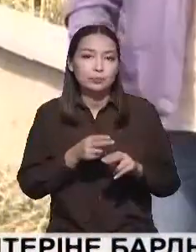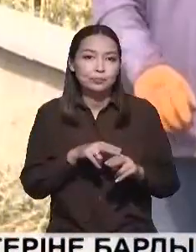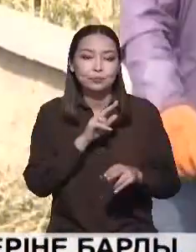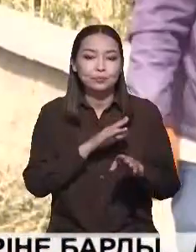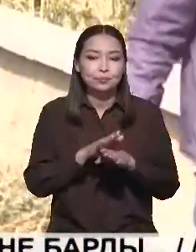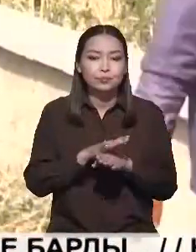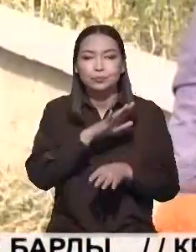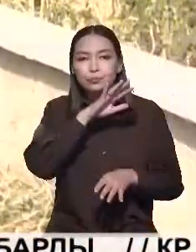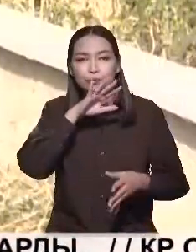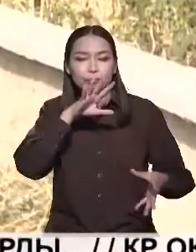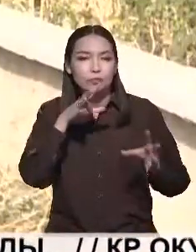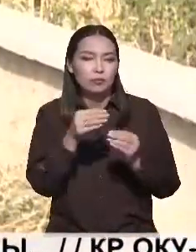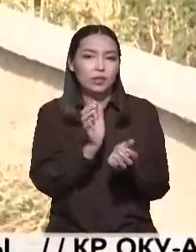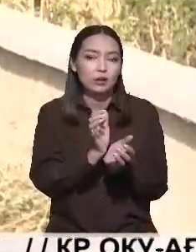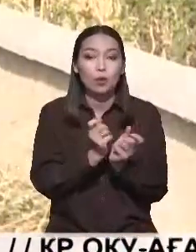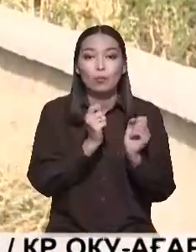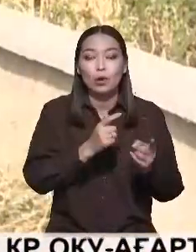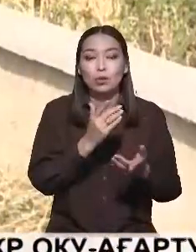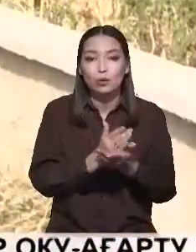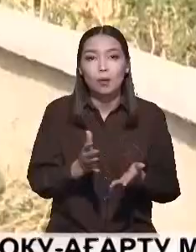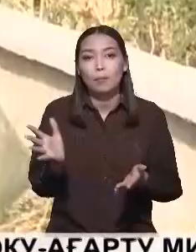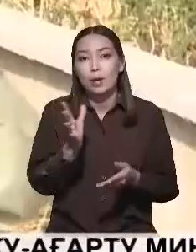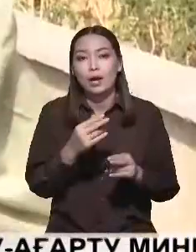өте көп қоқыстар шығарылып жатыр. Ол қоқыстардың барлығы